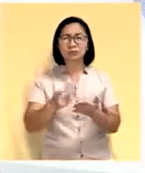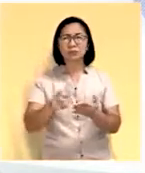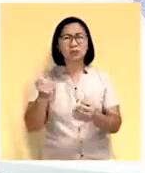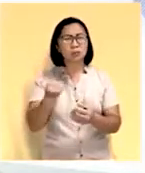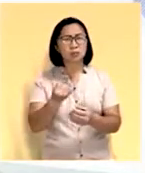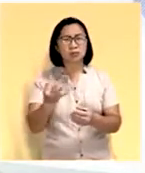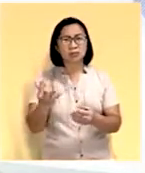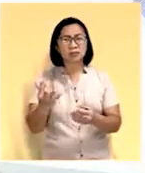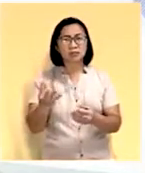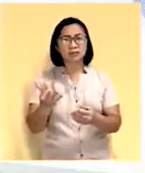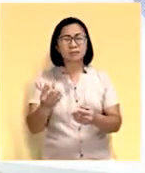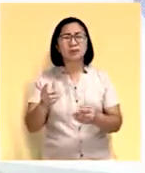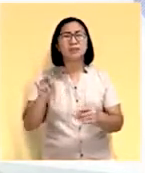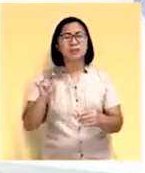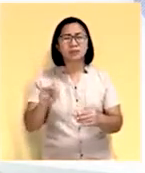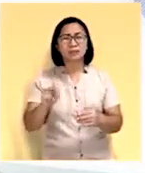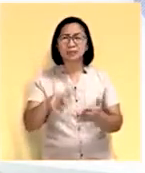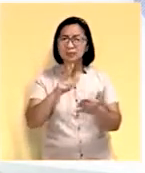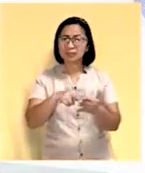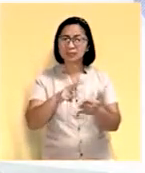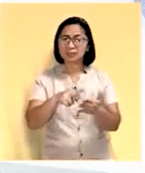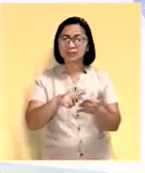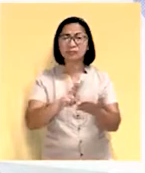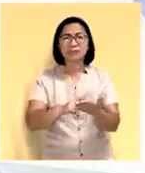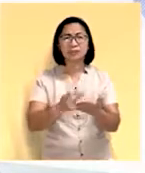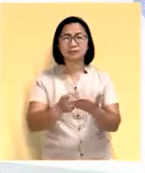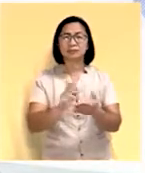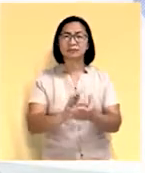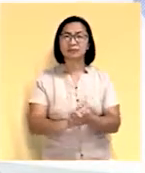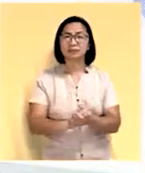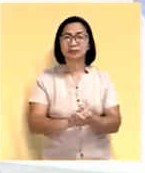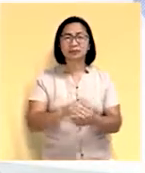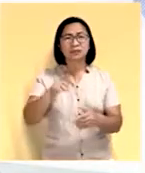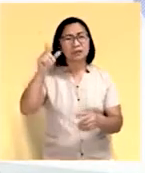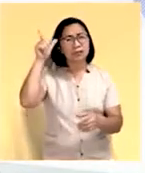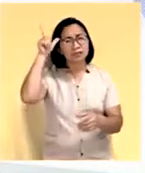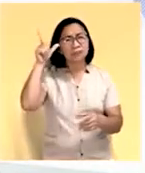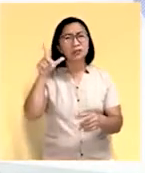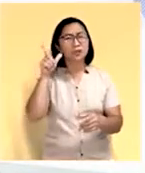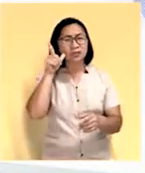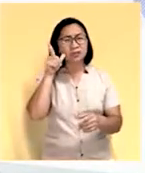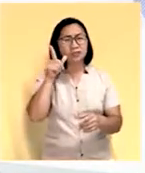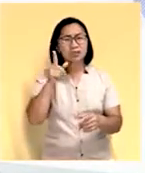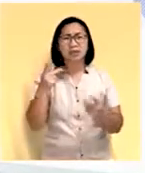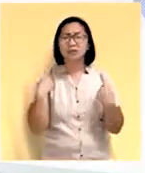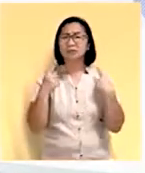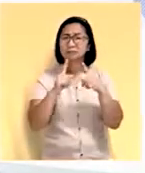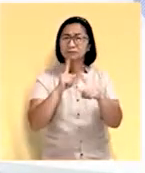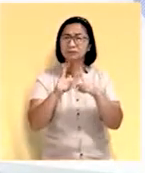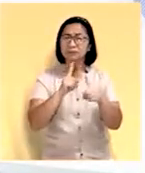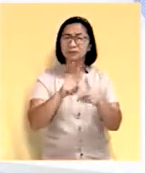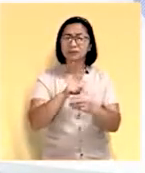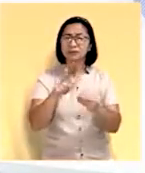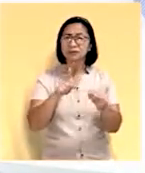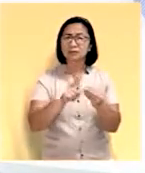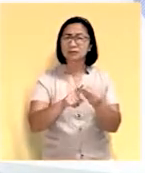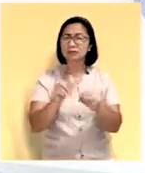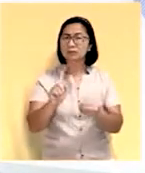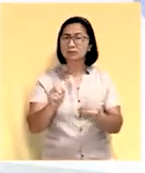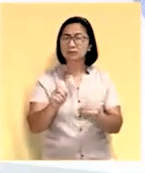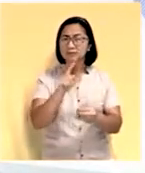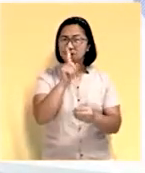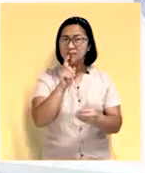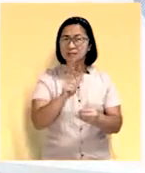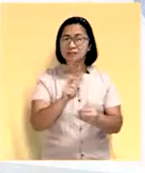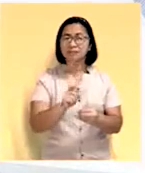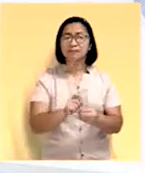na, ilang pahina pa ang aking kailangan basahin? Lino, Lina, mukhang may pinag-uusapan kayo. Tungkol saan